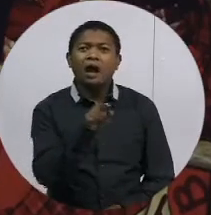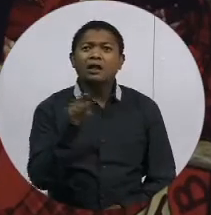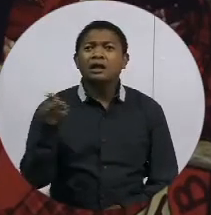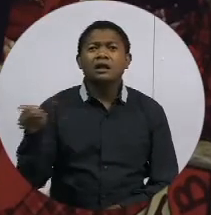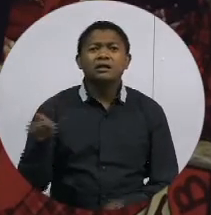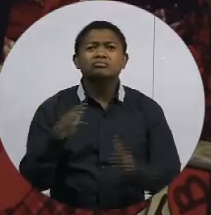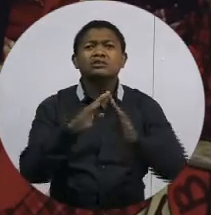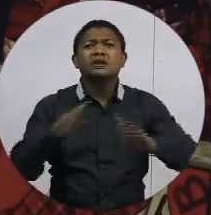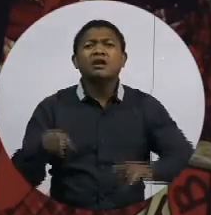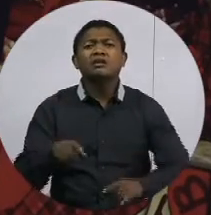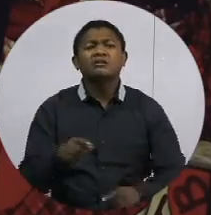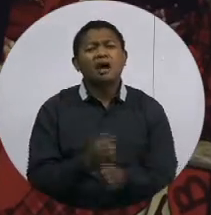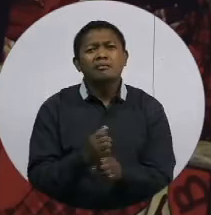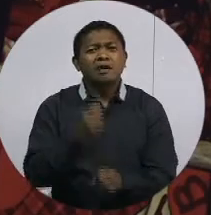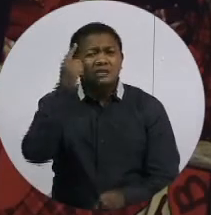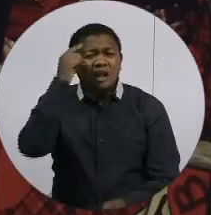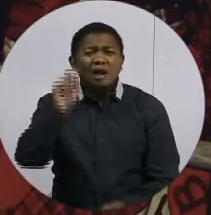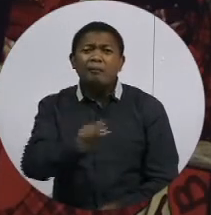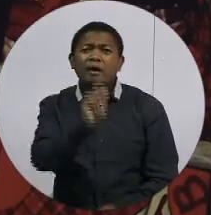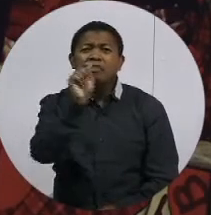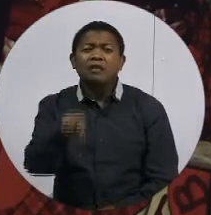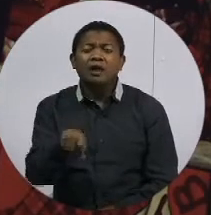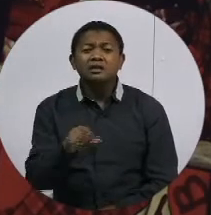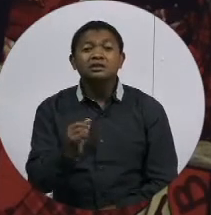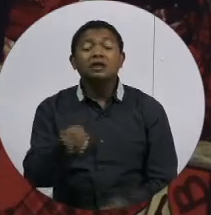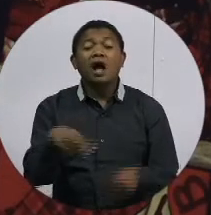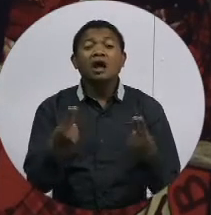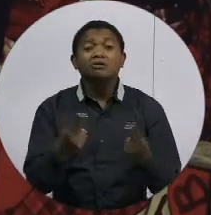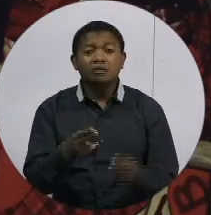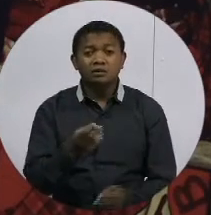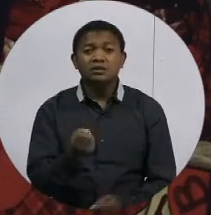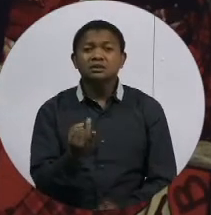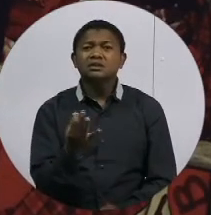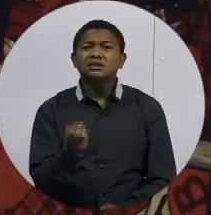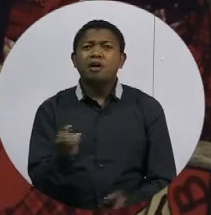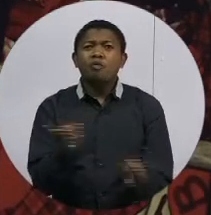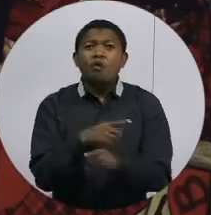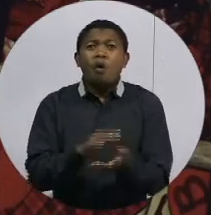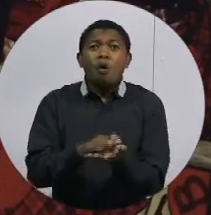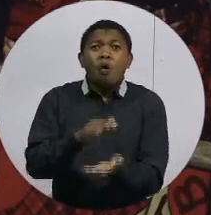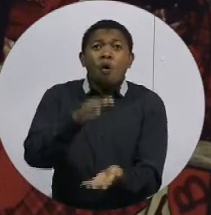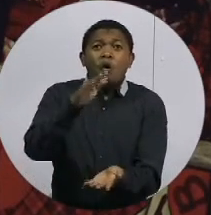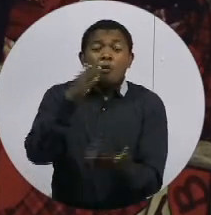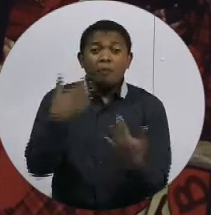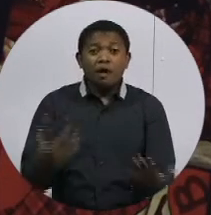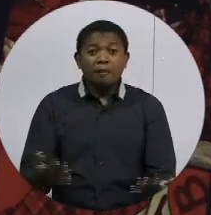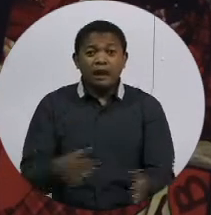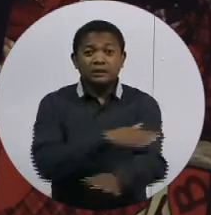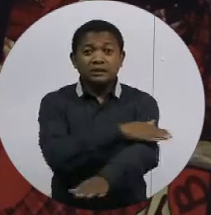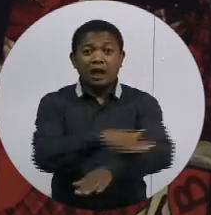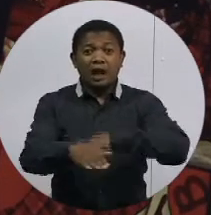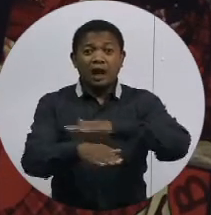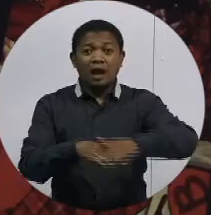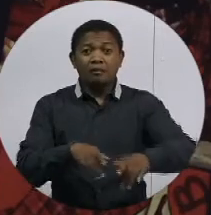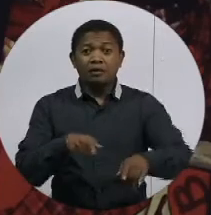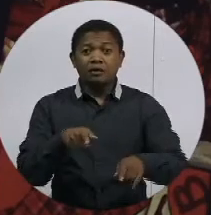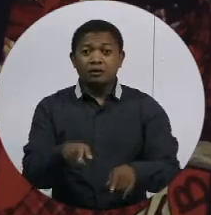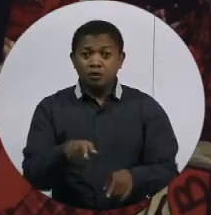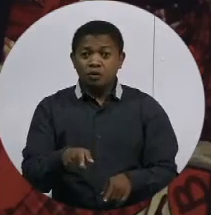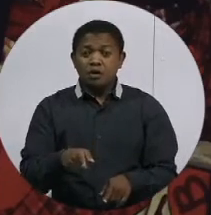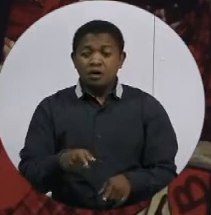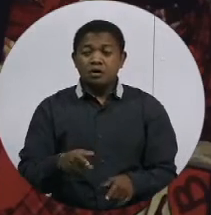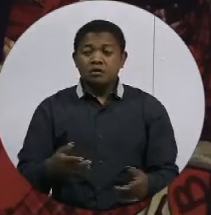nametra-panontaniana makasika ny antontanisa niakatra dia niakatra tokoa eo amin'ny ireo